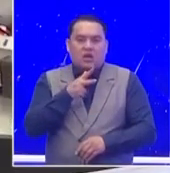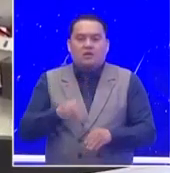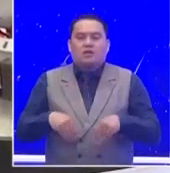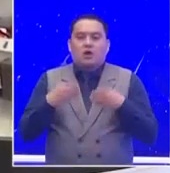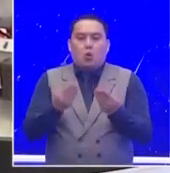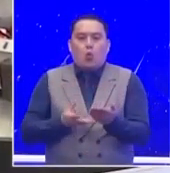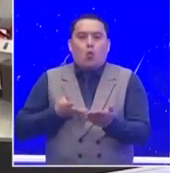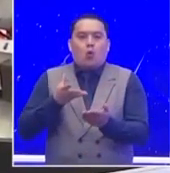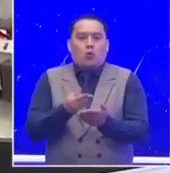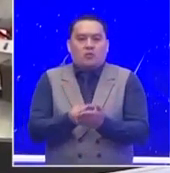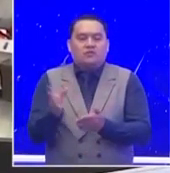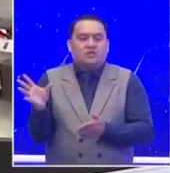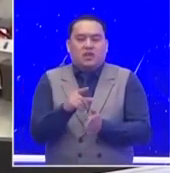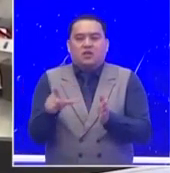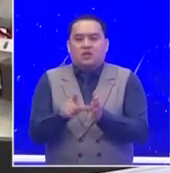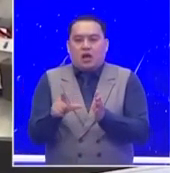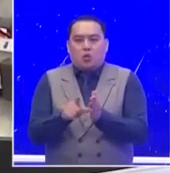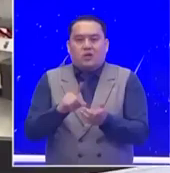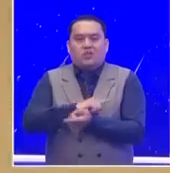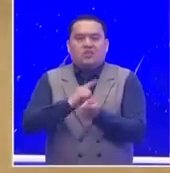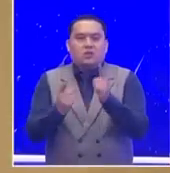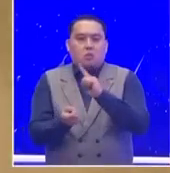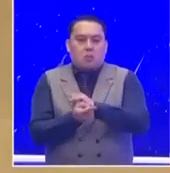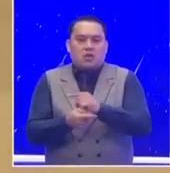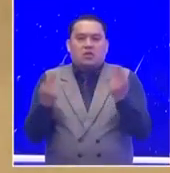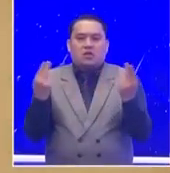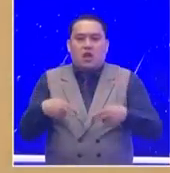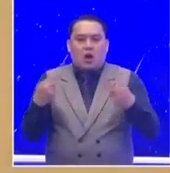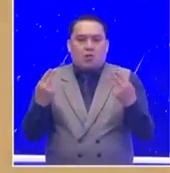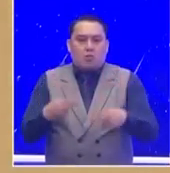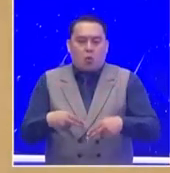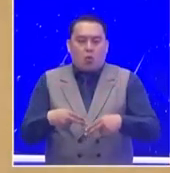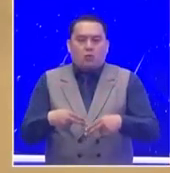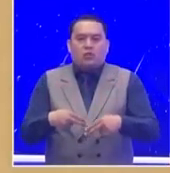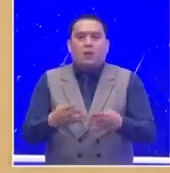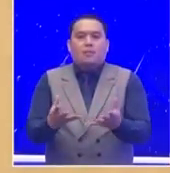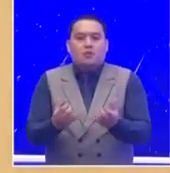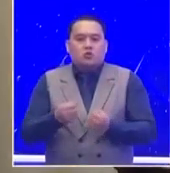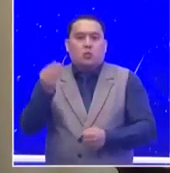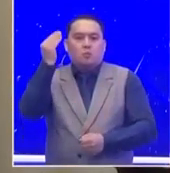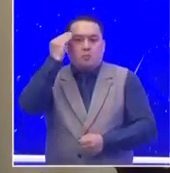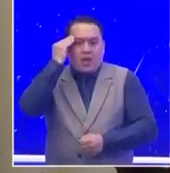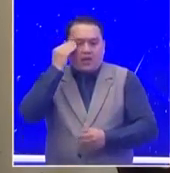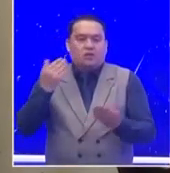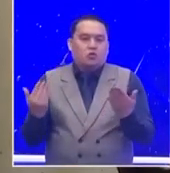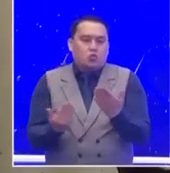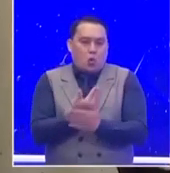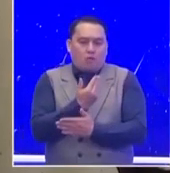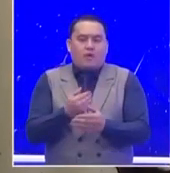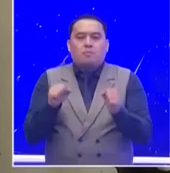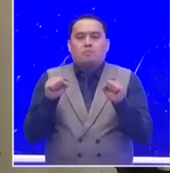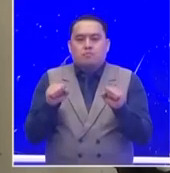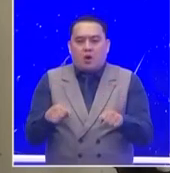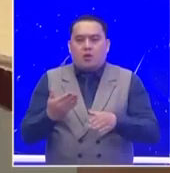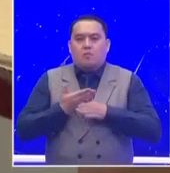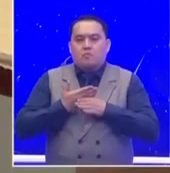по уплате всех налогов. Изменения коснутся и таможенных сборов. Словом, ряд уже принятых и озвученных новых мер поможет